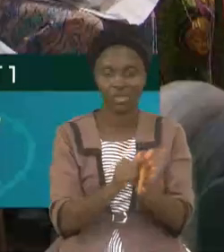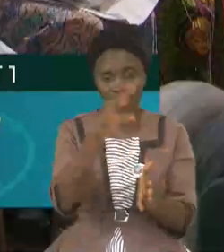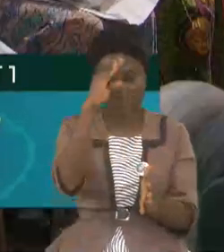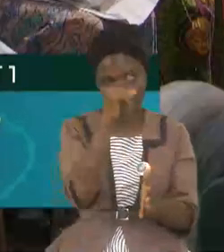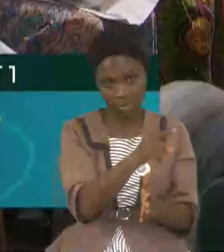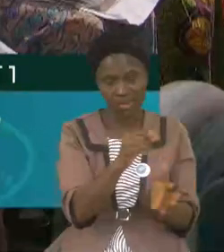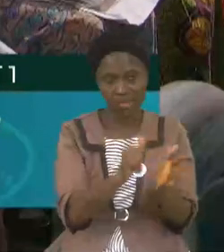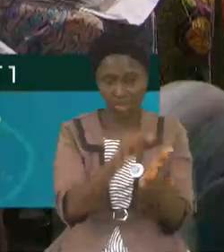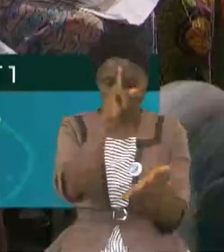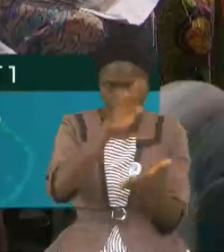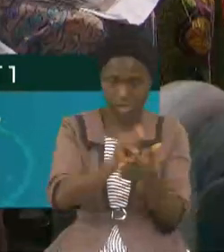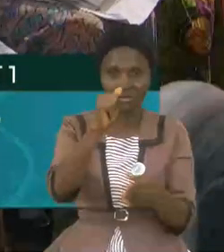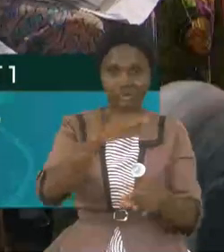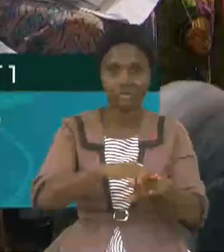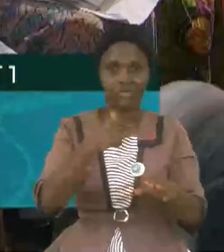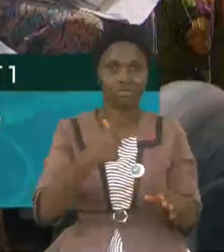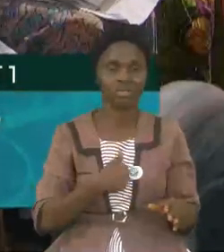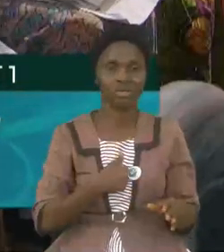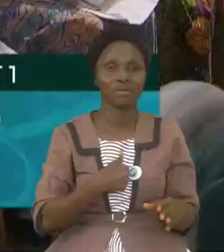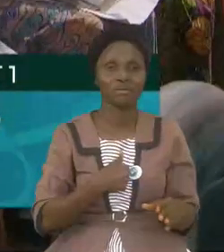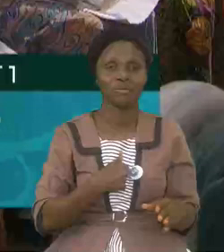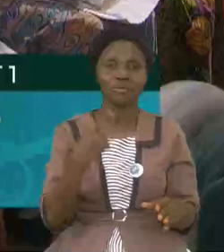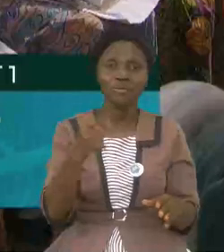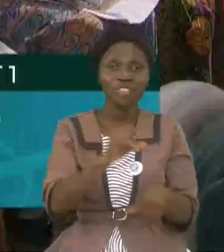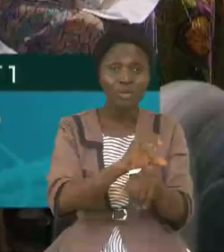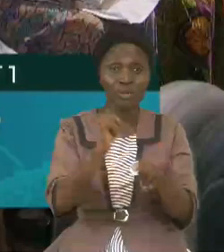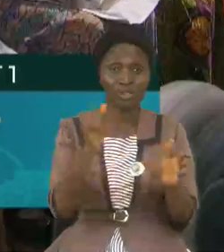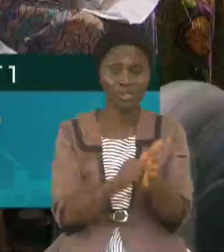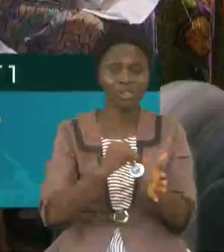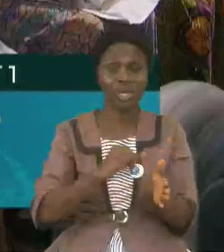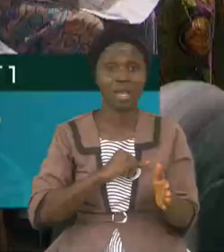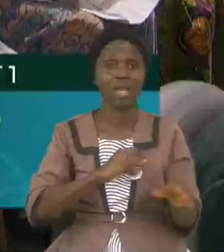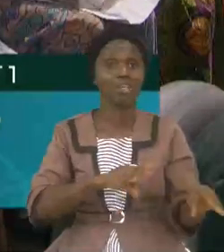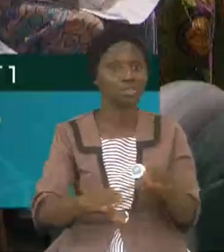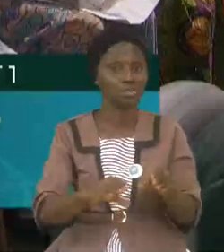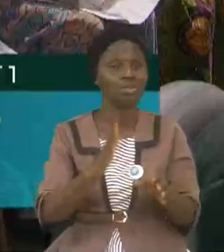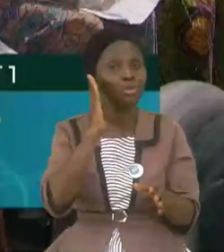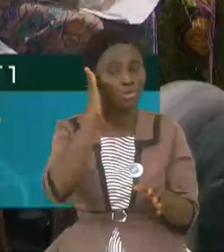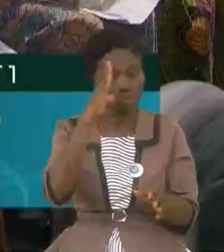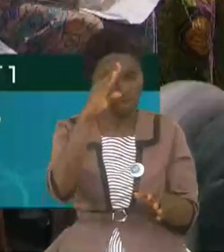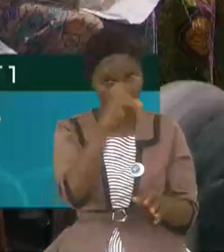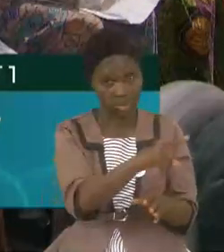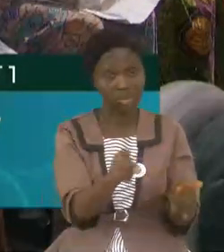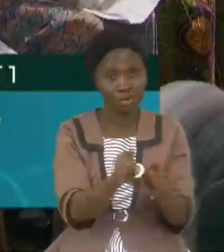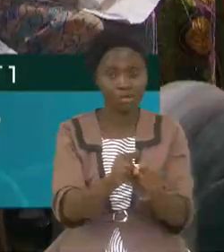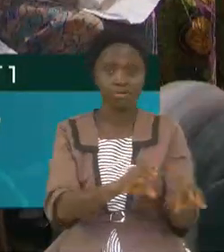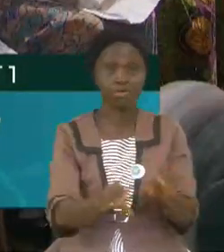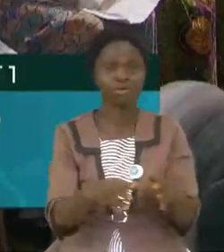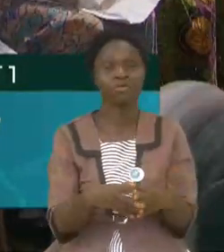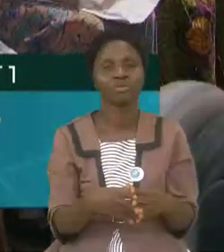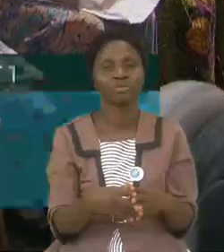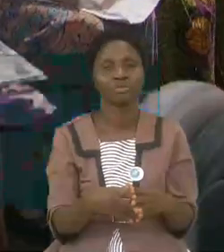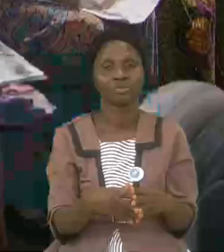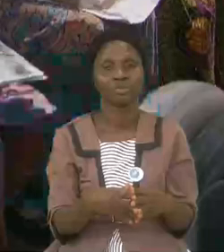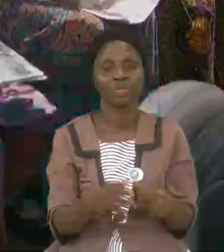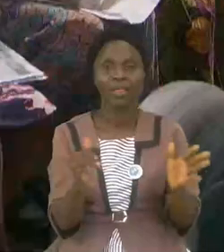Jean 14, verset 12. En vérité, je vous le dis, celui qui croit en moi fera aussi les œuvres